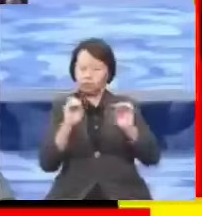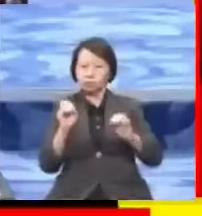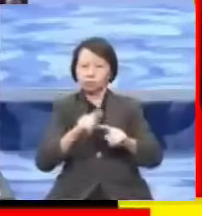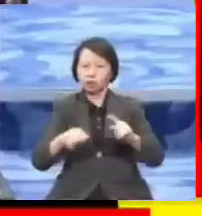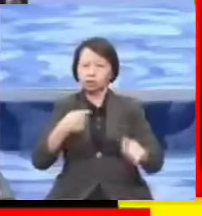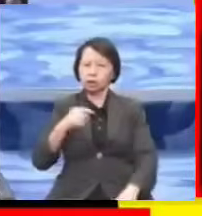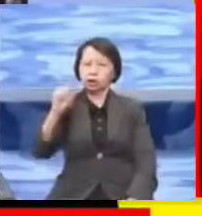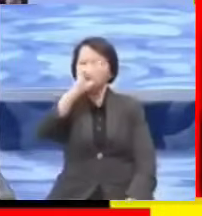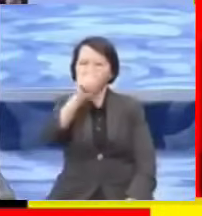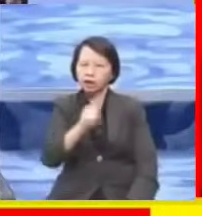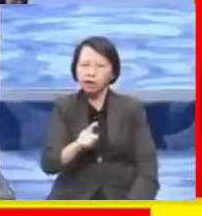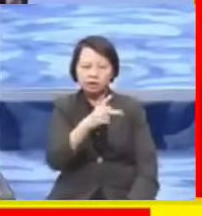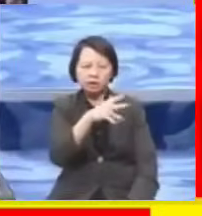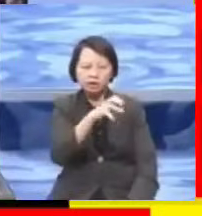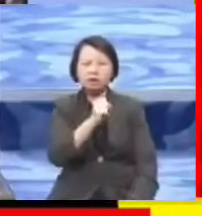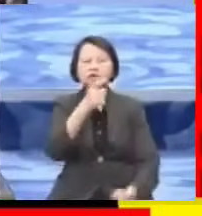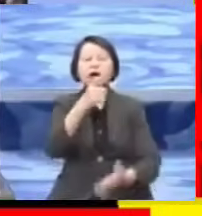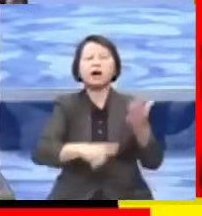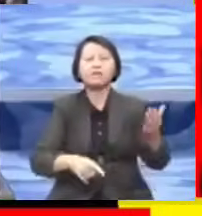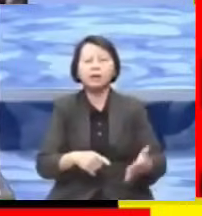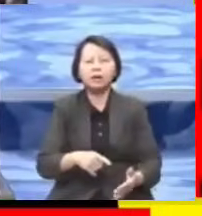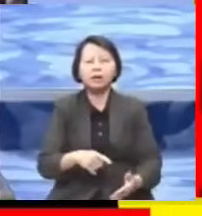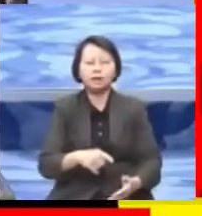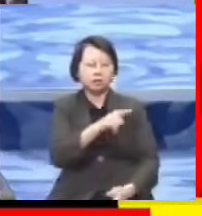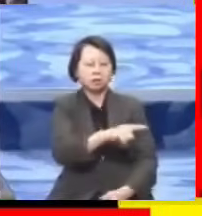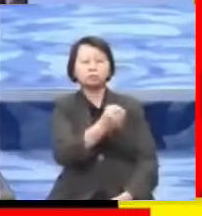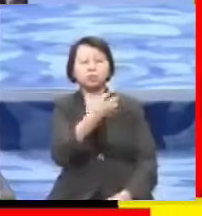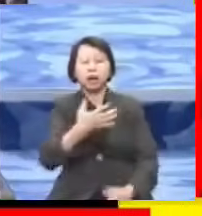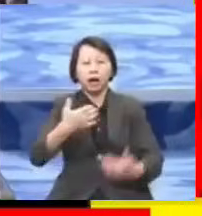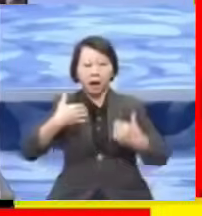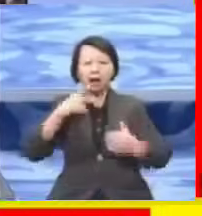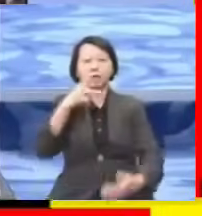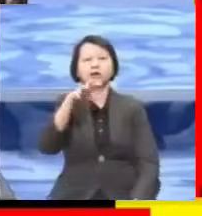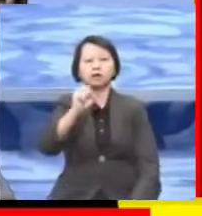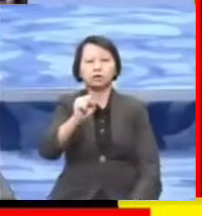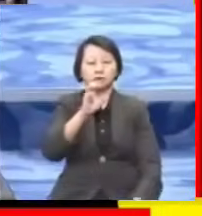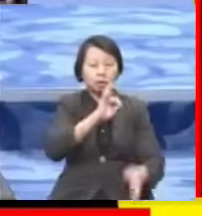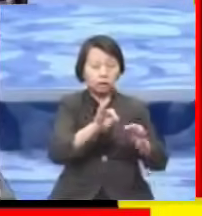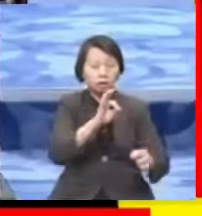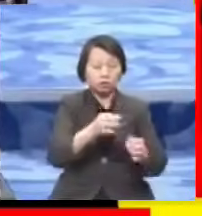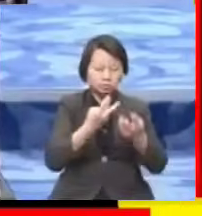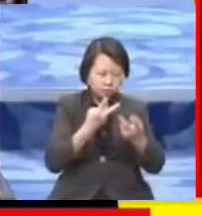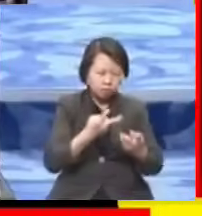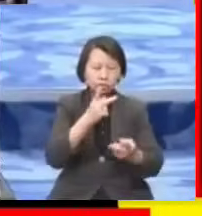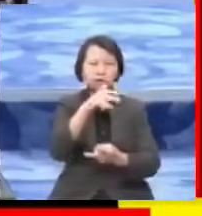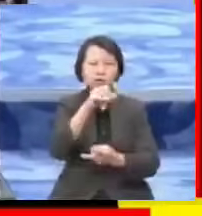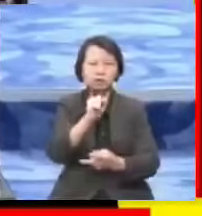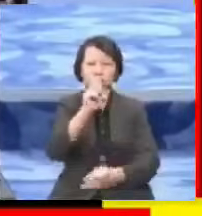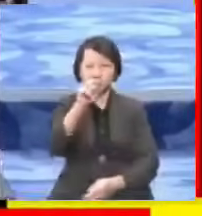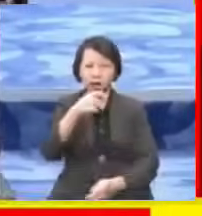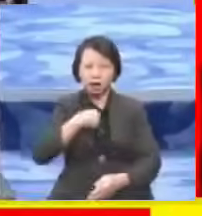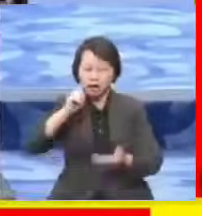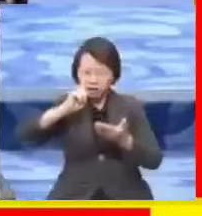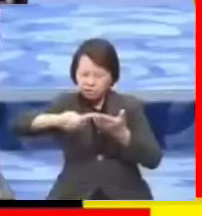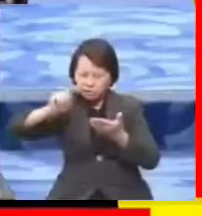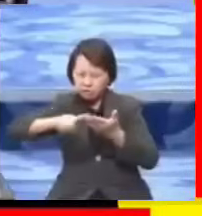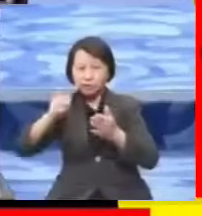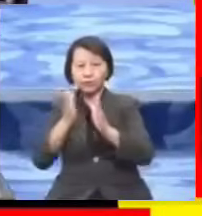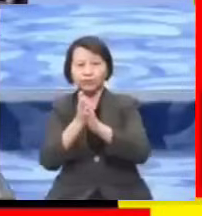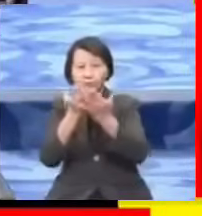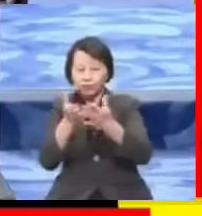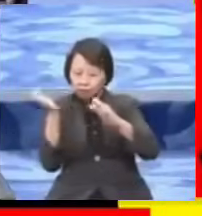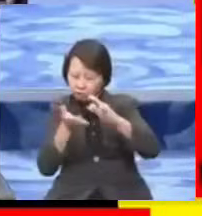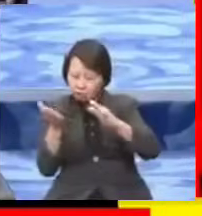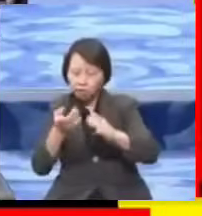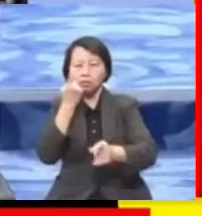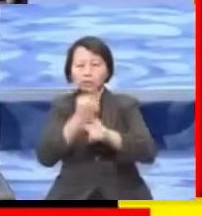saya tanya kes apa sekarang ni. Cuma dia kata ada kes. Tapi kalau yang dirujuk kes satu yang saya tahu, saya cek file,